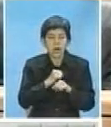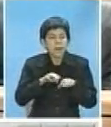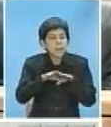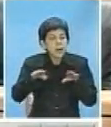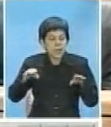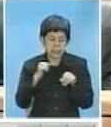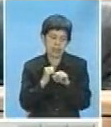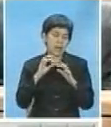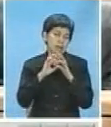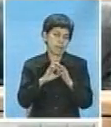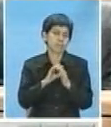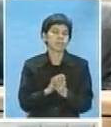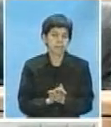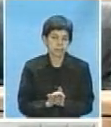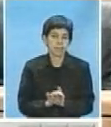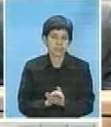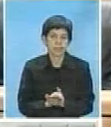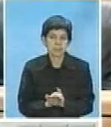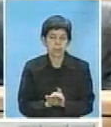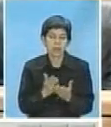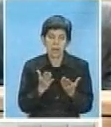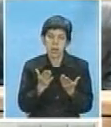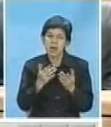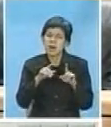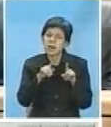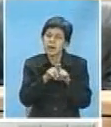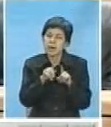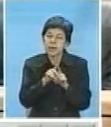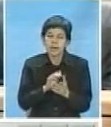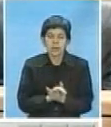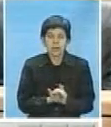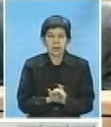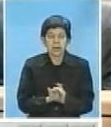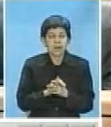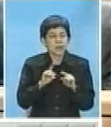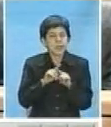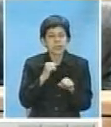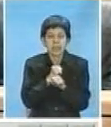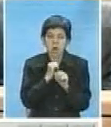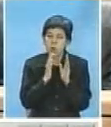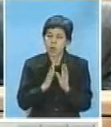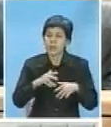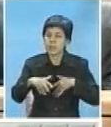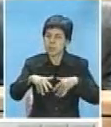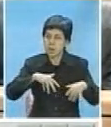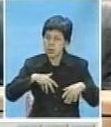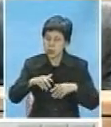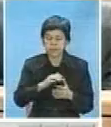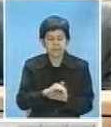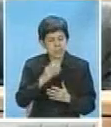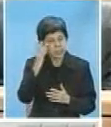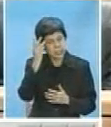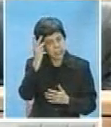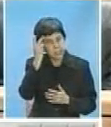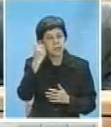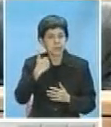ำกับสิ่งต่างๆเหล่านี้นะครับมันเป็นเสมือนกับสิ่งที่ทำให้พี่น้องประชาชนเนี่ยเกิดความชะล่า